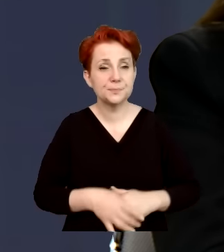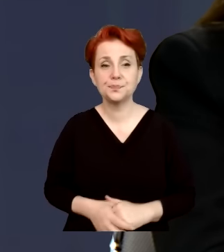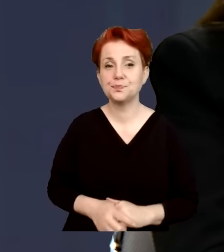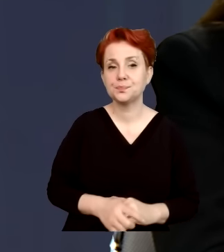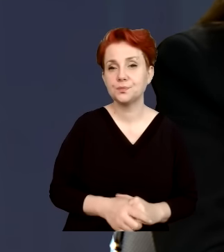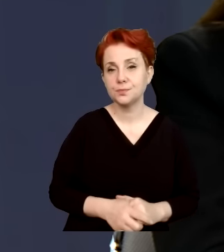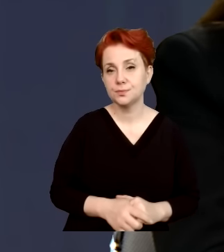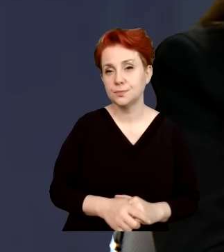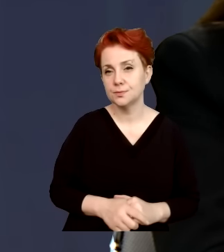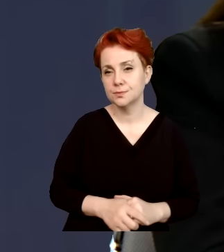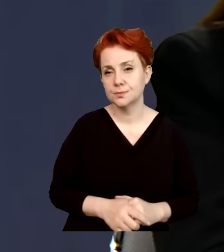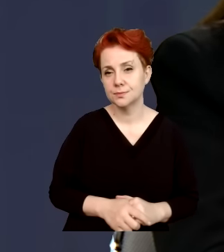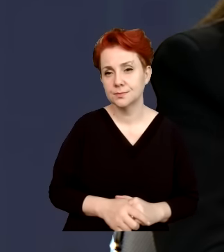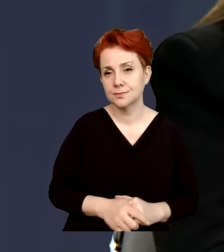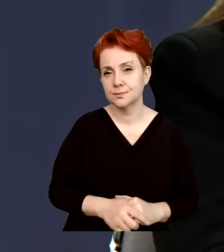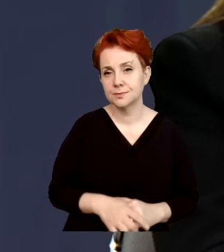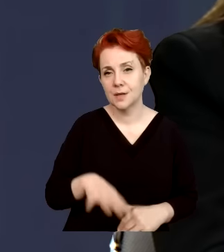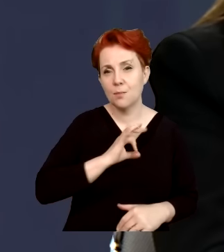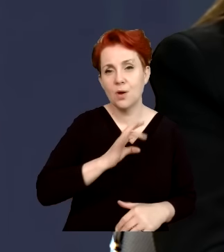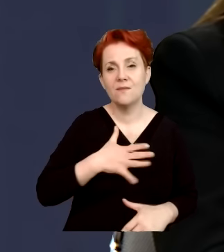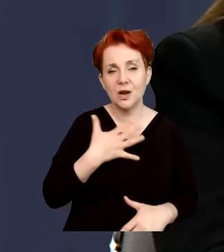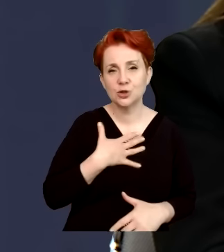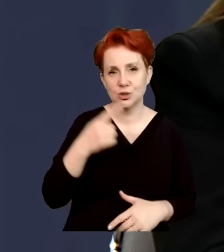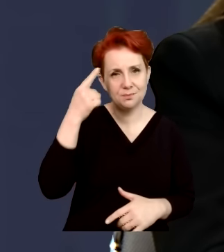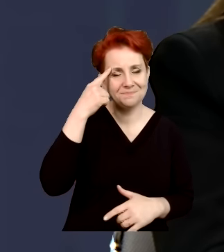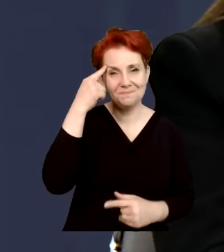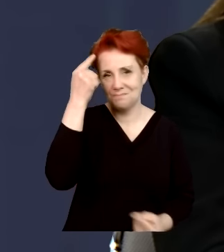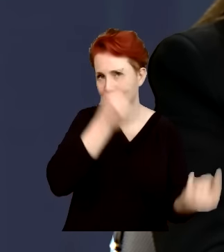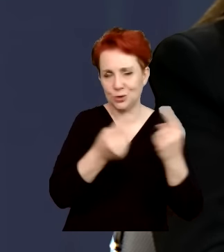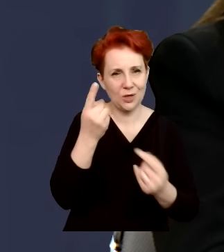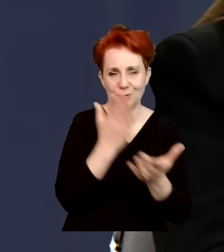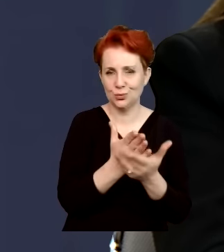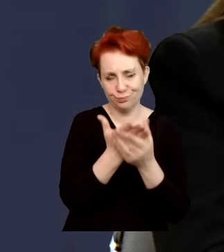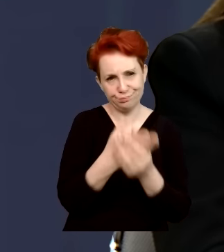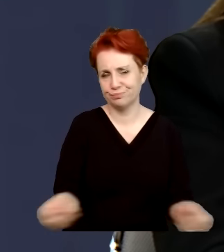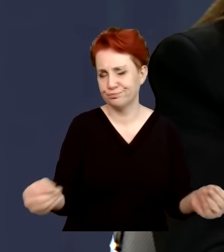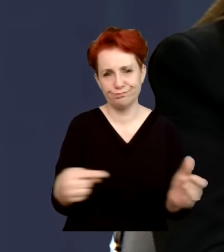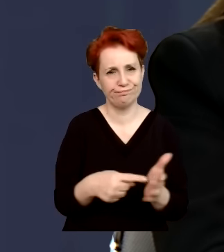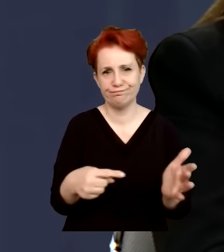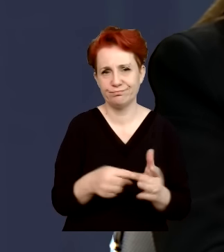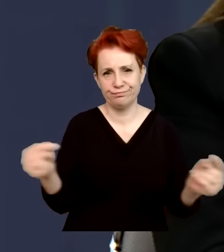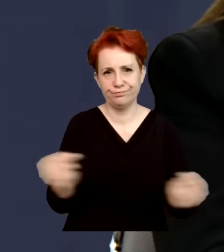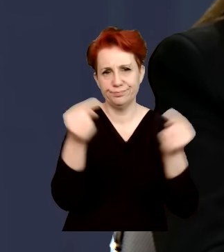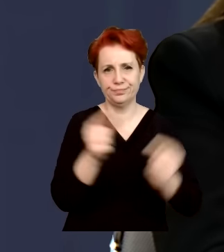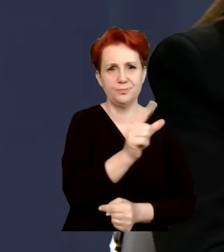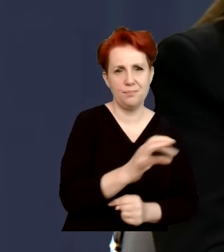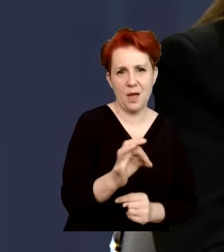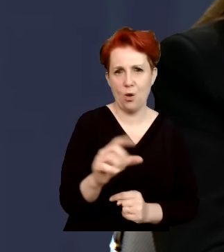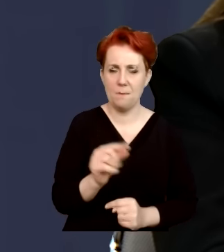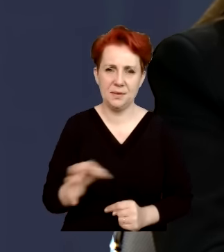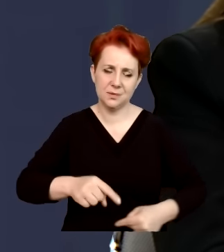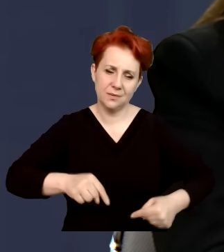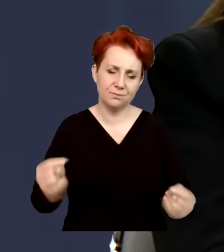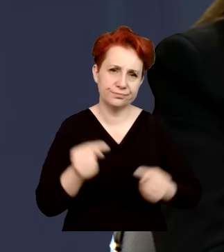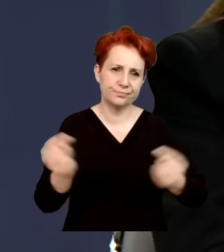jest. Ja naprawdę mam wrażenie, że po prostu zdrowy rozsądek tutaj ginie na tej wojnie między Platformą a PiS-em i że